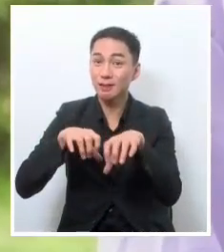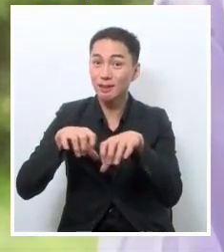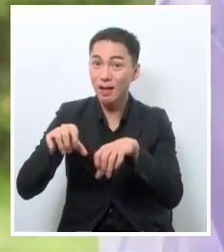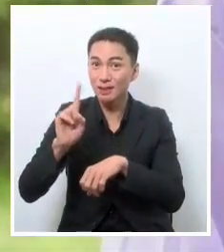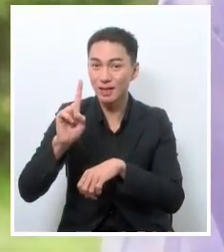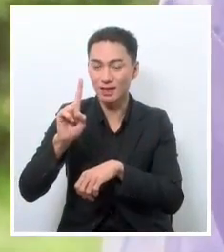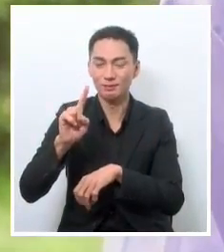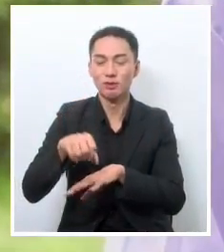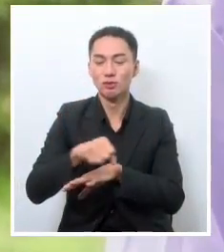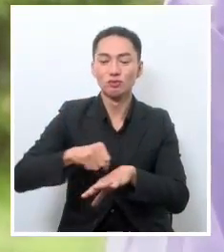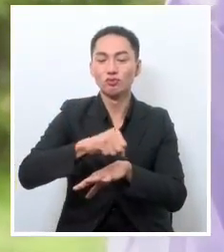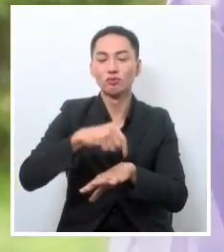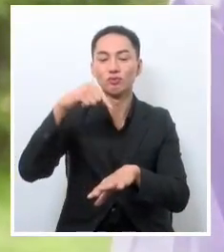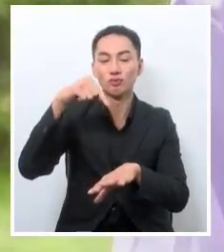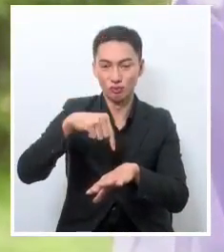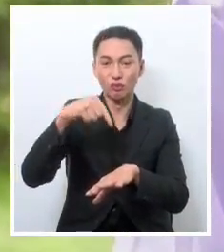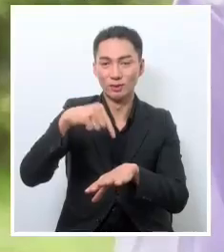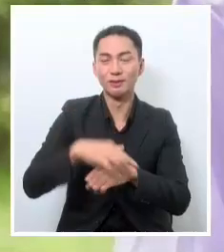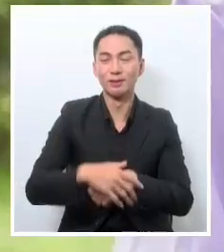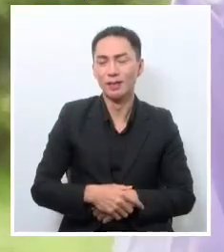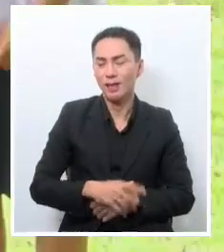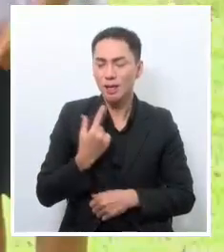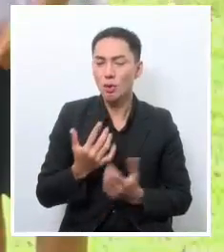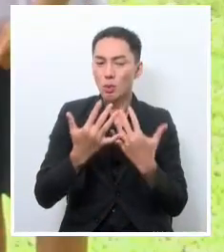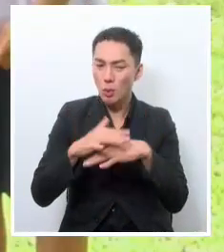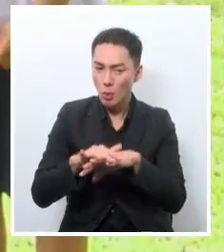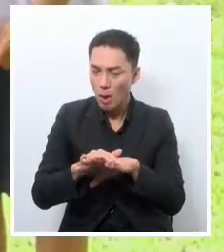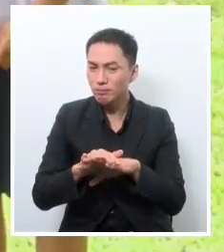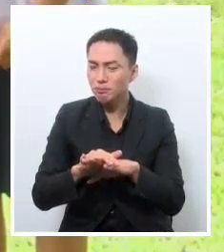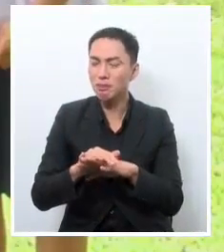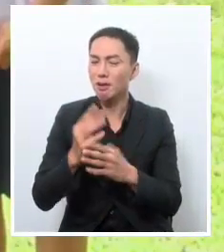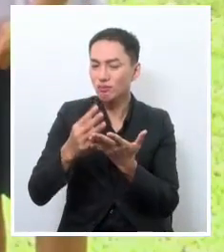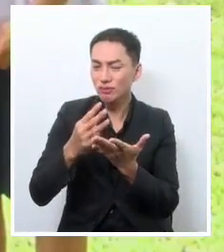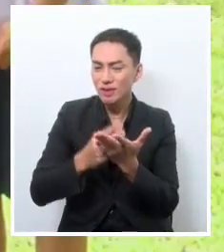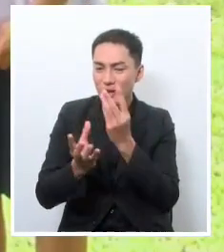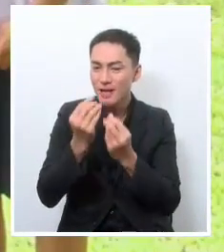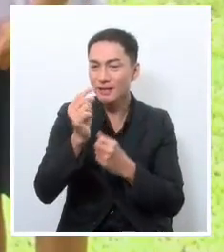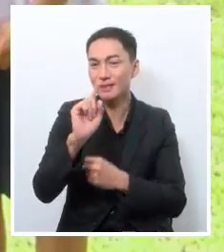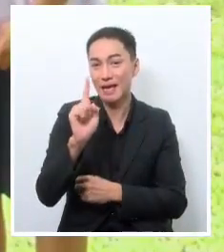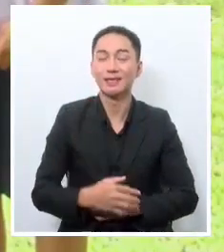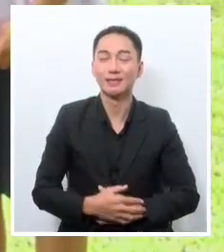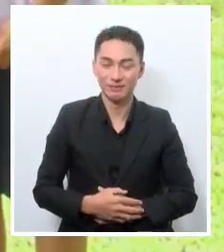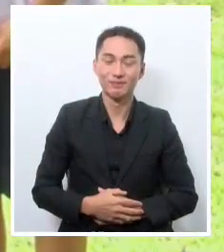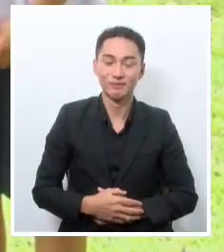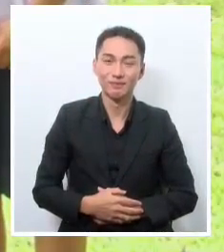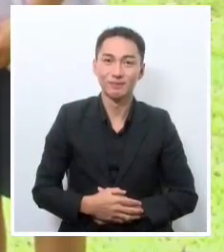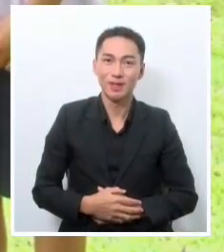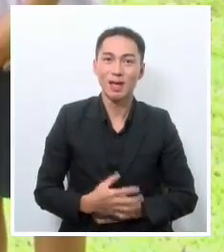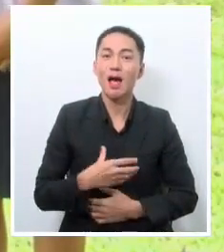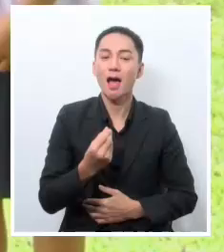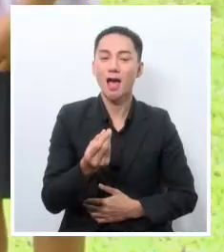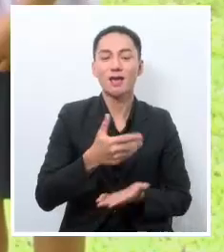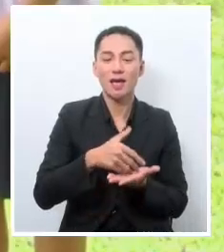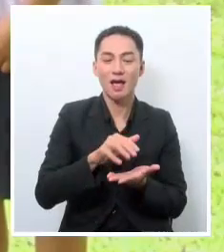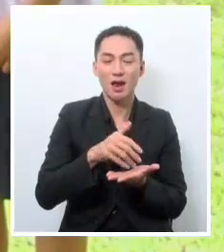อุทยานเพิดพระเกียรติบ้านหมักแท่งอย่างไรนะคะส่วนท่านผอเลยค่ะว่ามีแนวทางในการขับเคลื่อนอย่างไรคะ